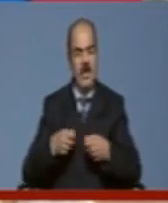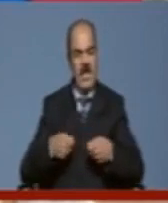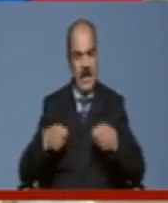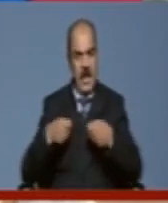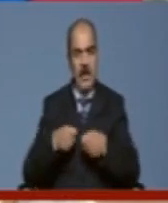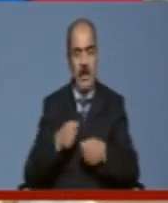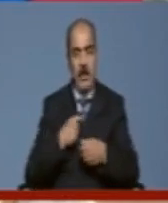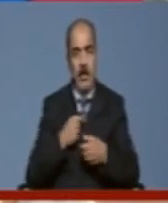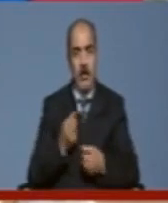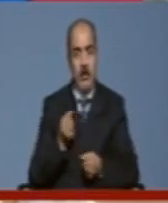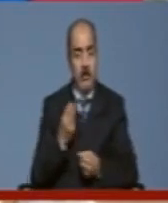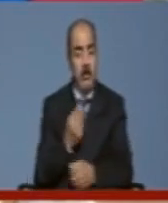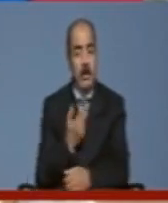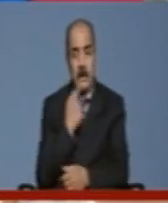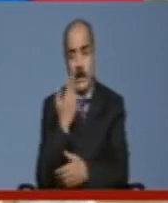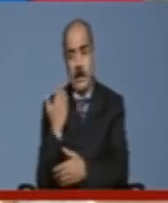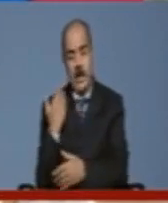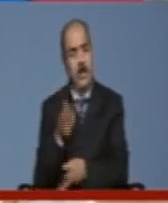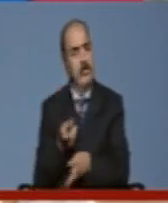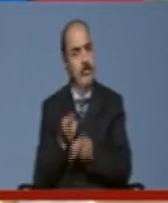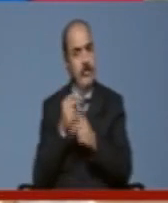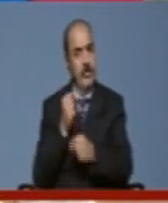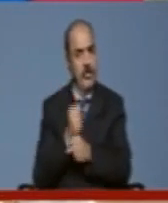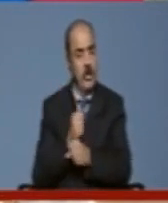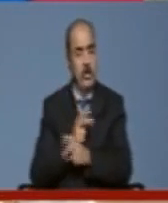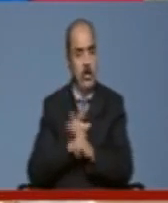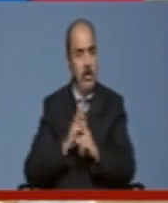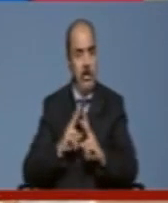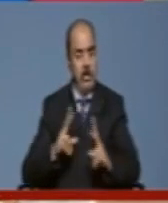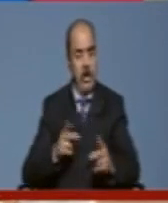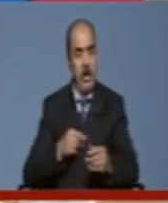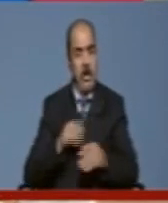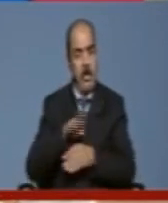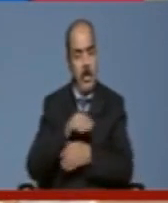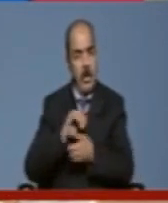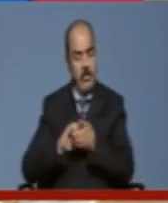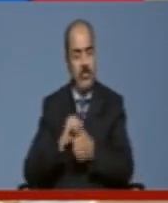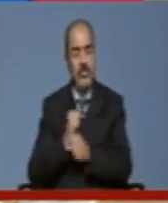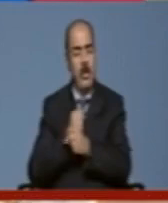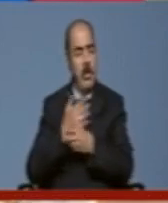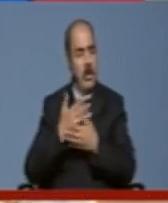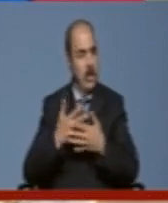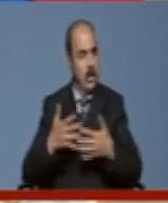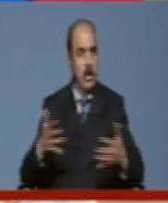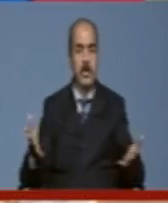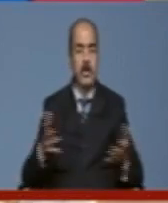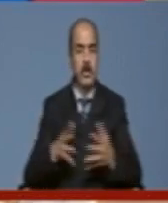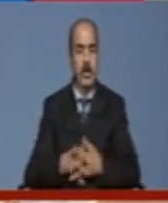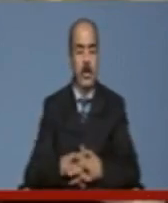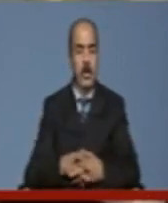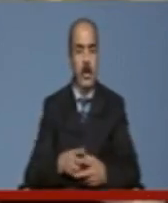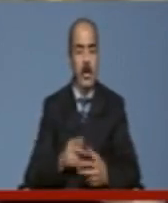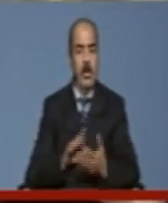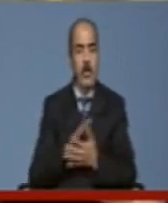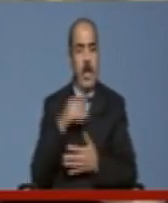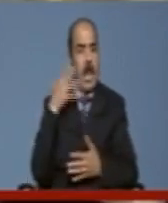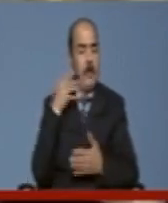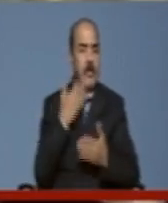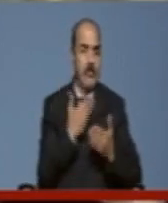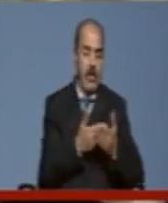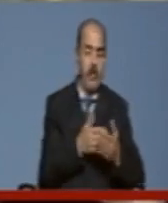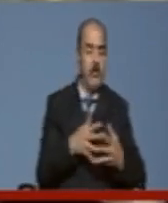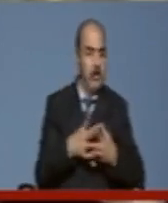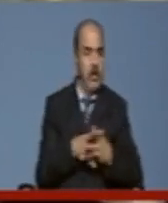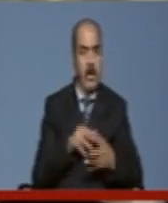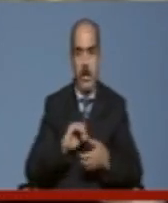اختبرنا ذلك في السنوات الأخيرة حول كل المواضيع الاستراتيجية، وخاصة في مواجهة الأزمة الليبية، وسوف نعمل يدا بيد.